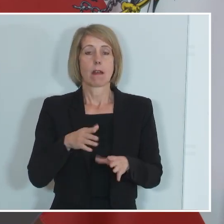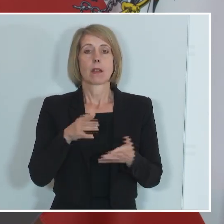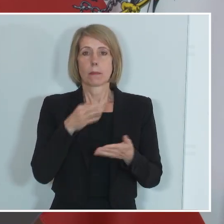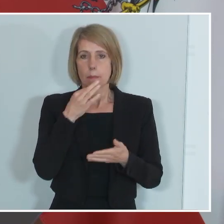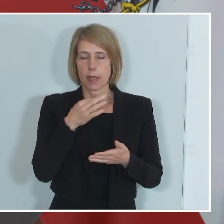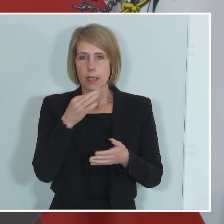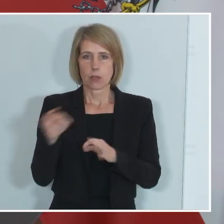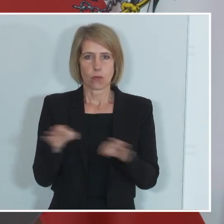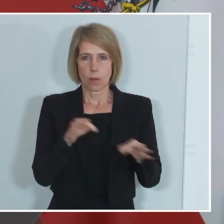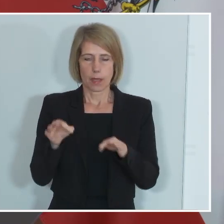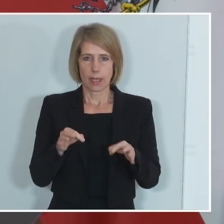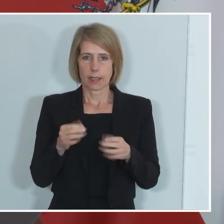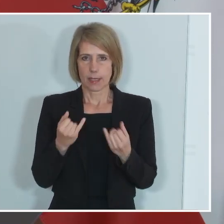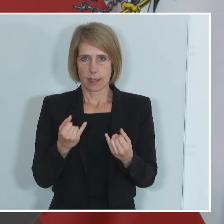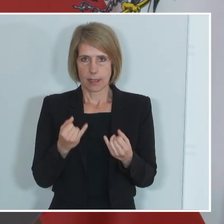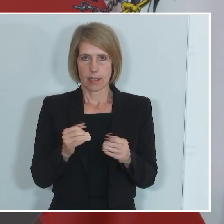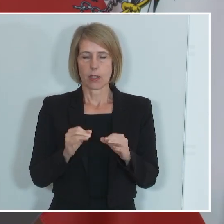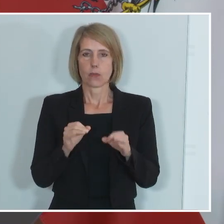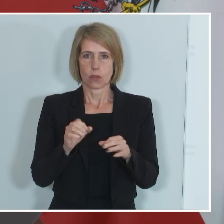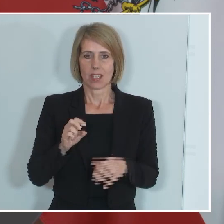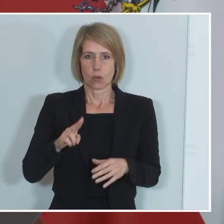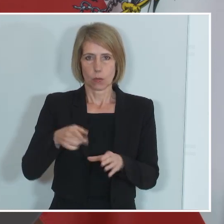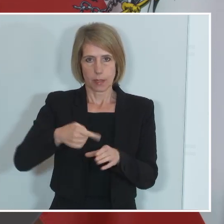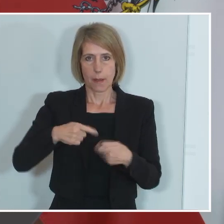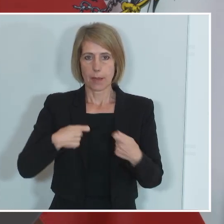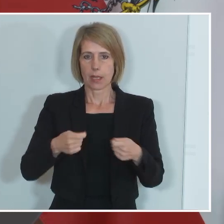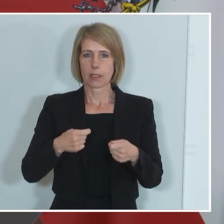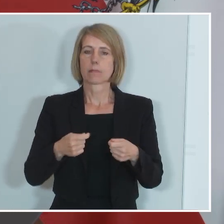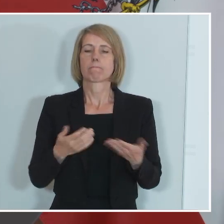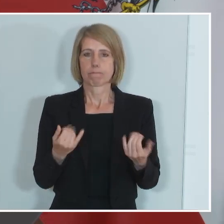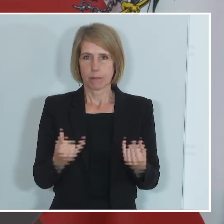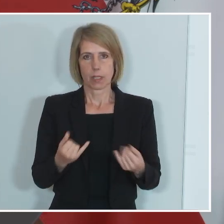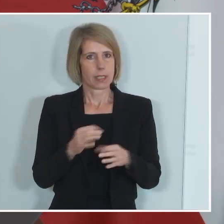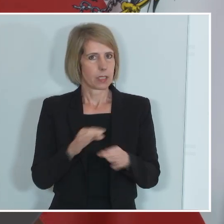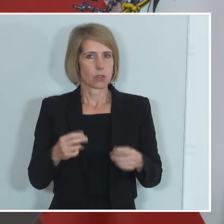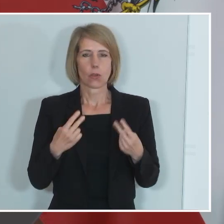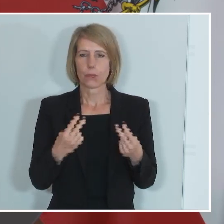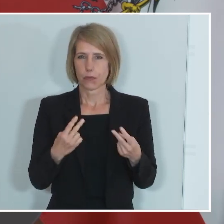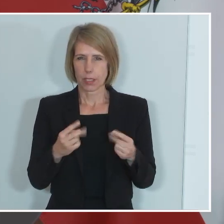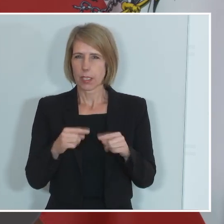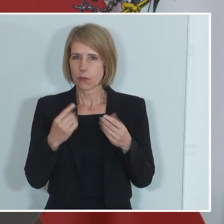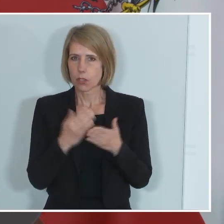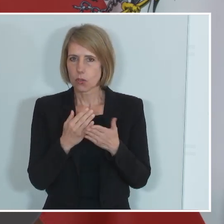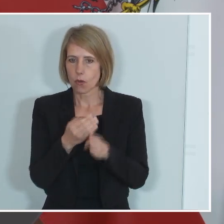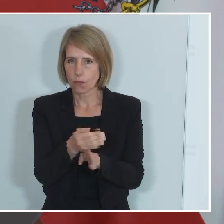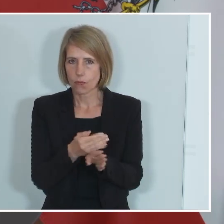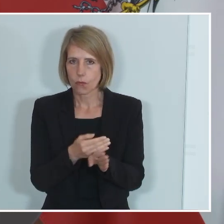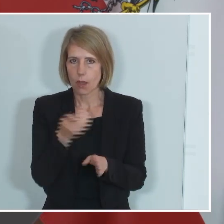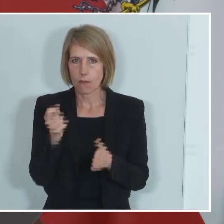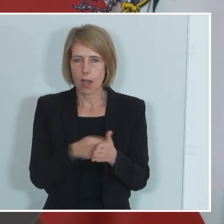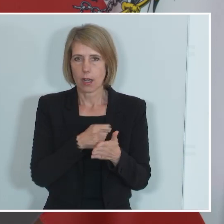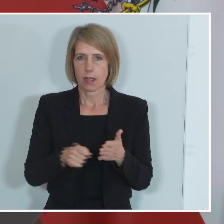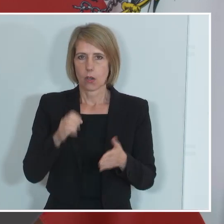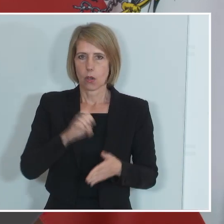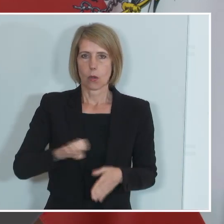EU-Binnenmarktes aufbereiten wird. Und gerade jetzt ist es, glaube ich, so wichtig, denn wir stehen wenige Monate vor den Wahlen zum